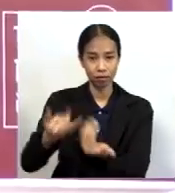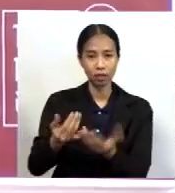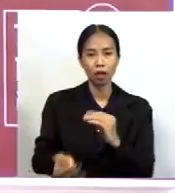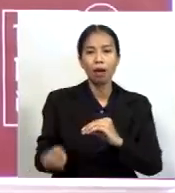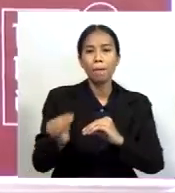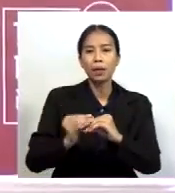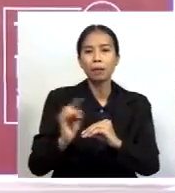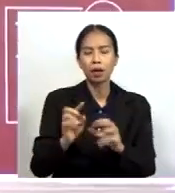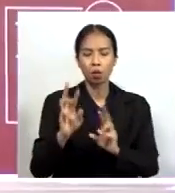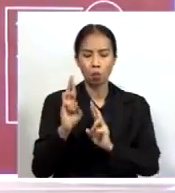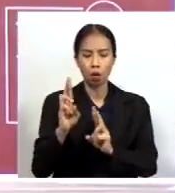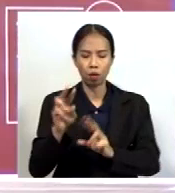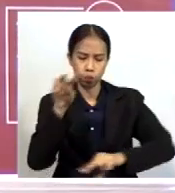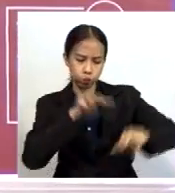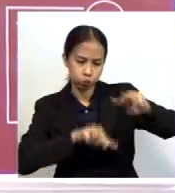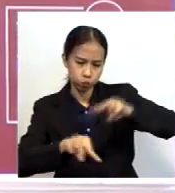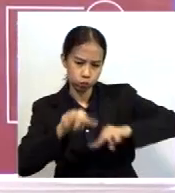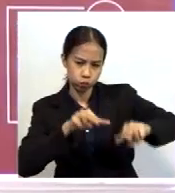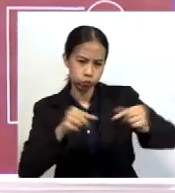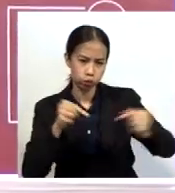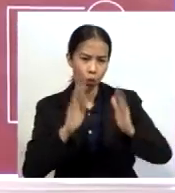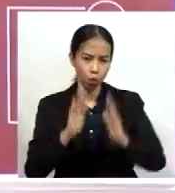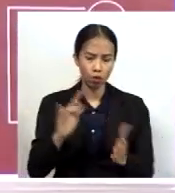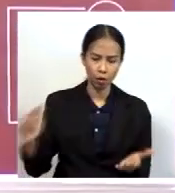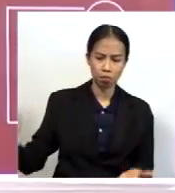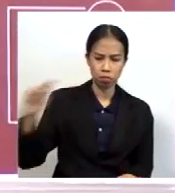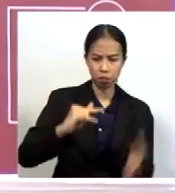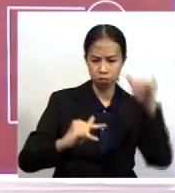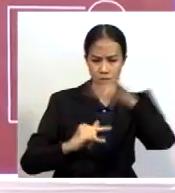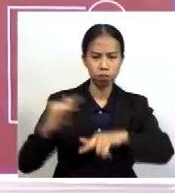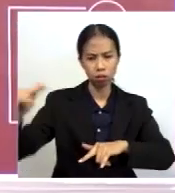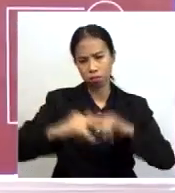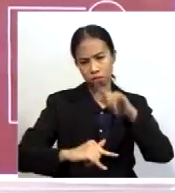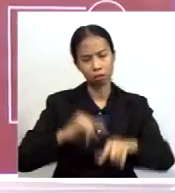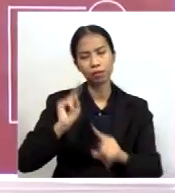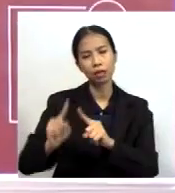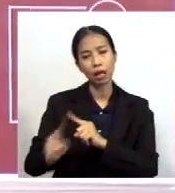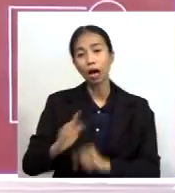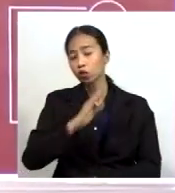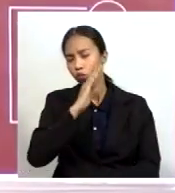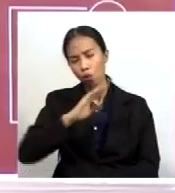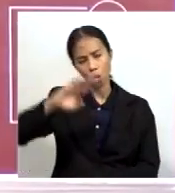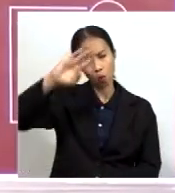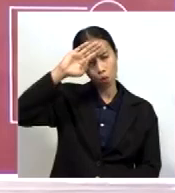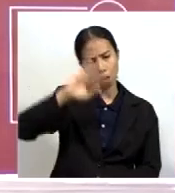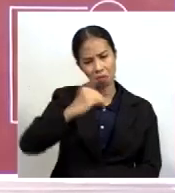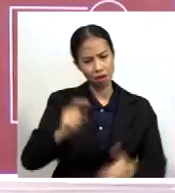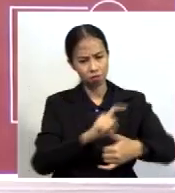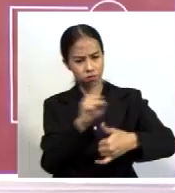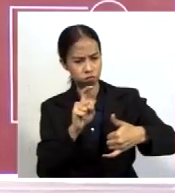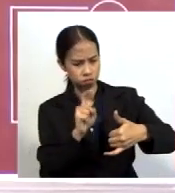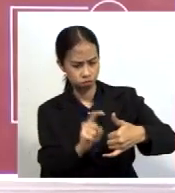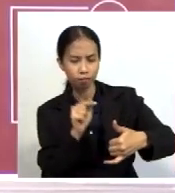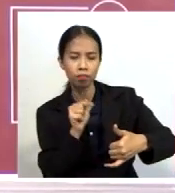ธิภาพในการเฝ้าระวังคัดกรองผู้ที่เดินทางมาจากพื้นที่ระบาดหากมีอาการเข้าข่ายสงสัย PUI ทั้งหมด